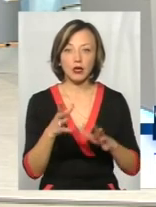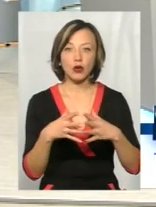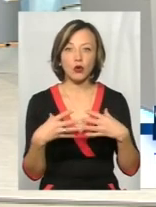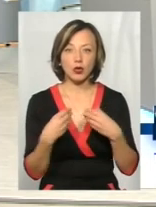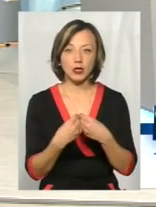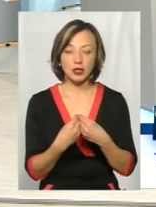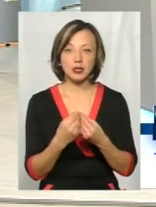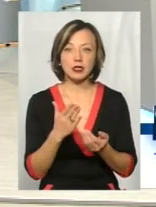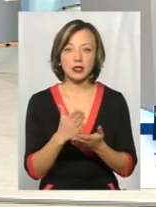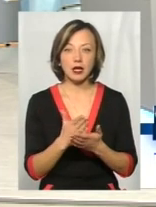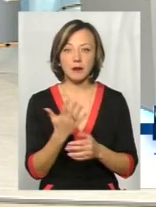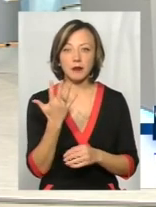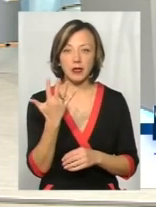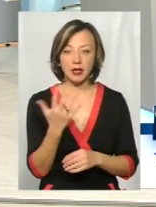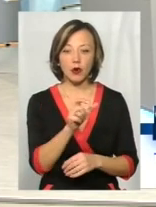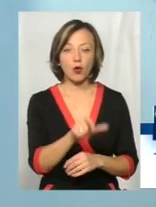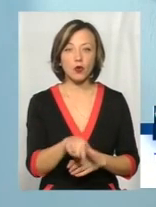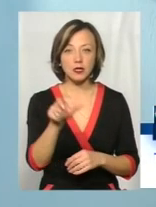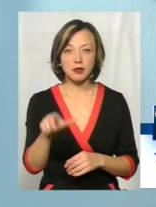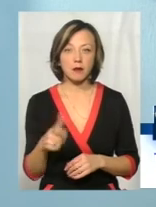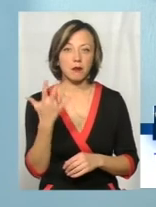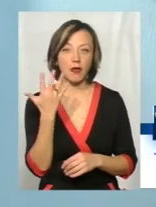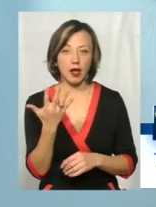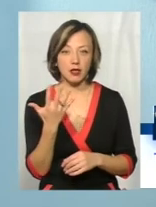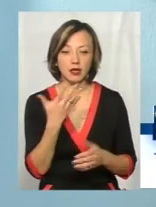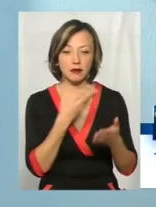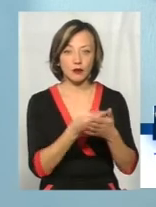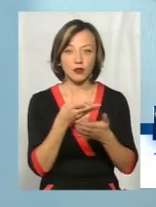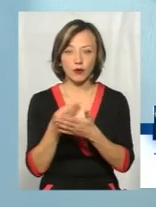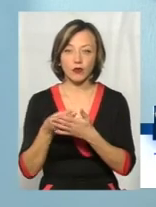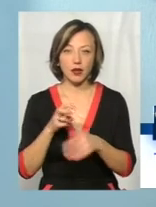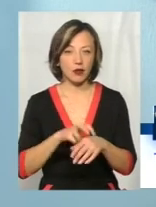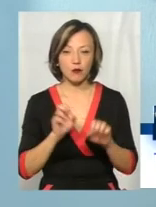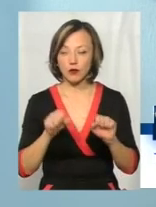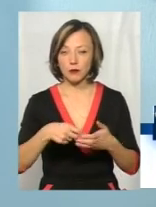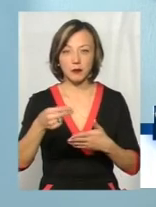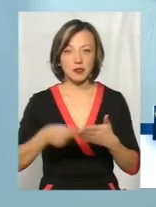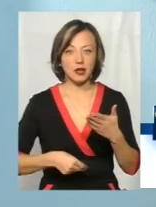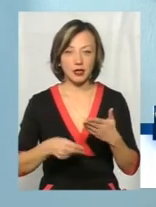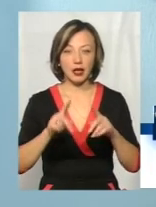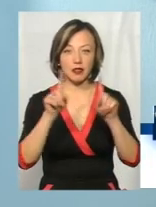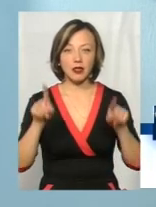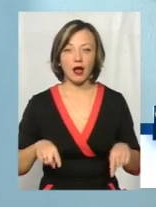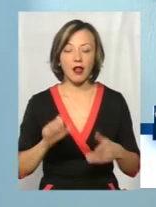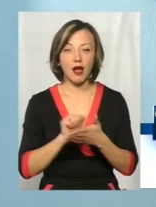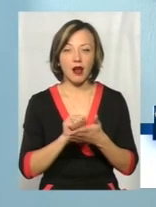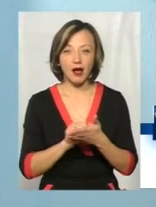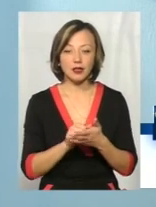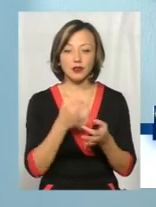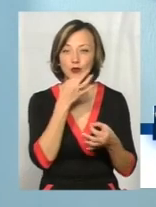яка складається з 5 осіб, 5 своїх лікарів. Кожен може підписати декларацію